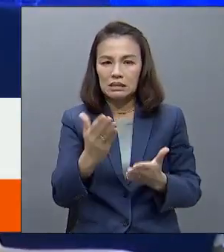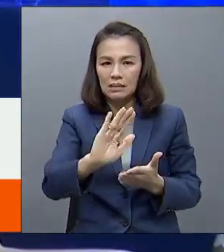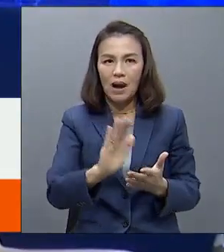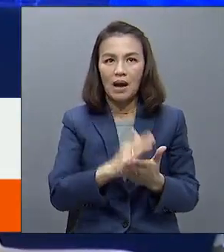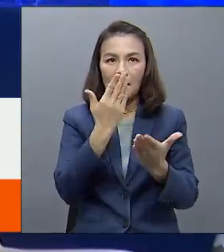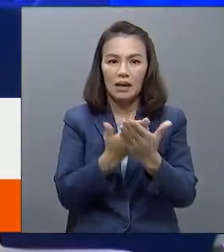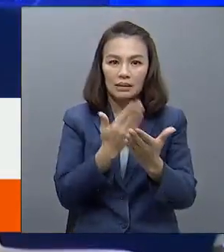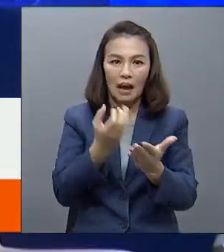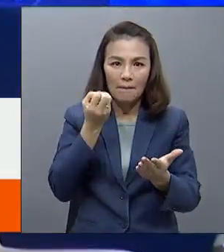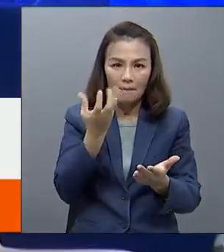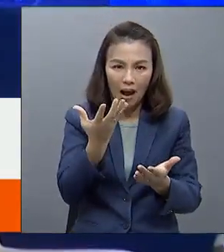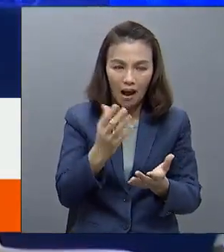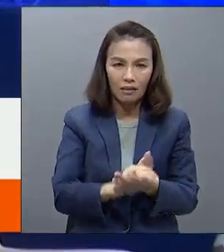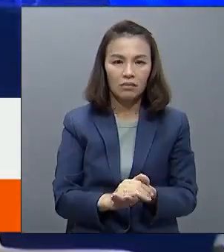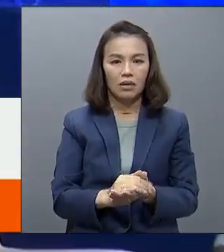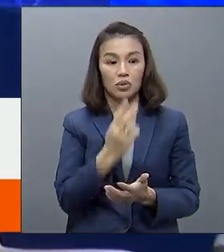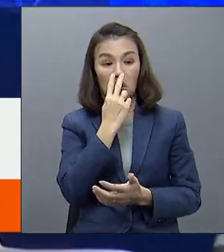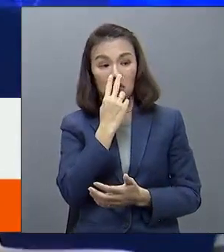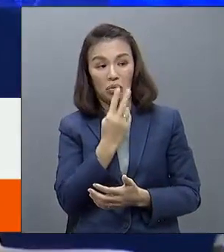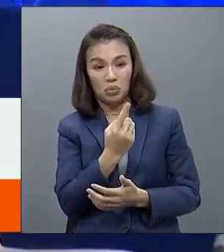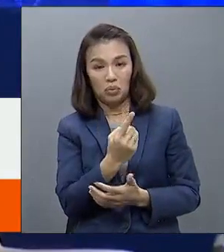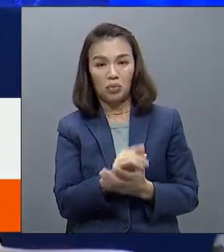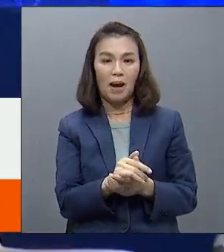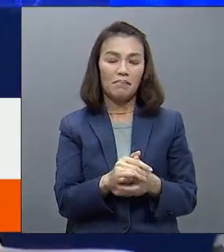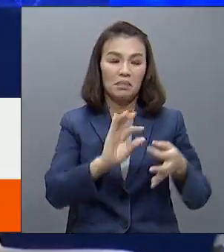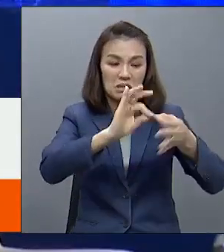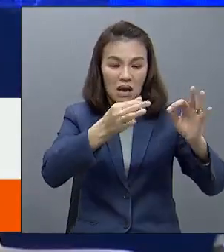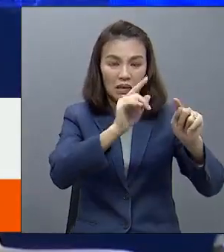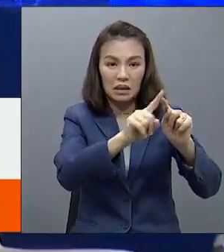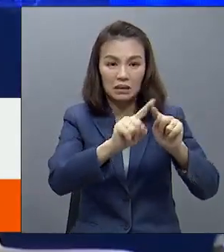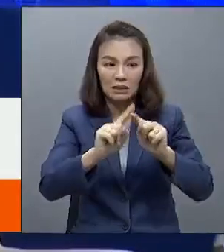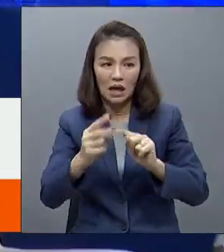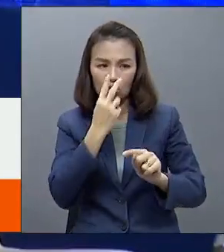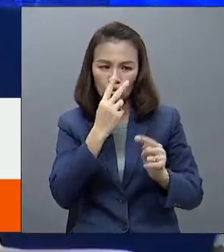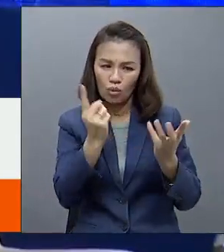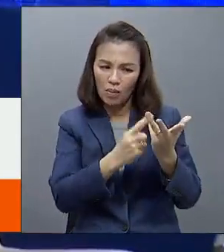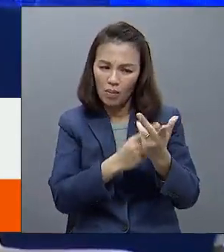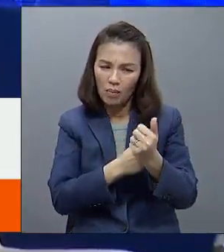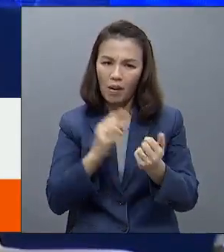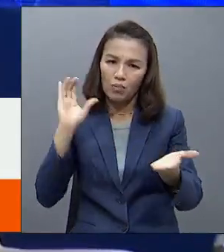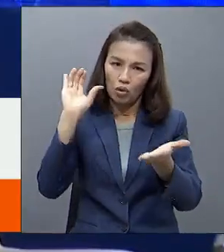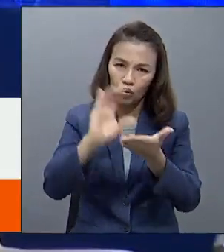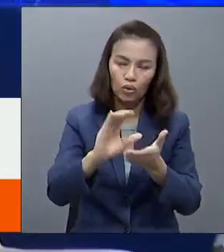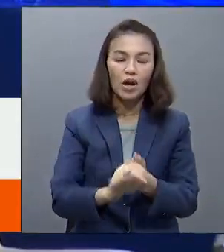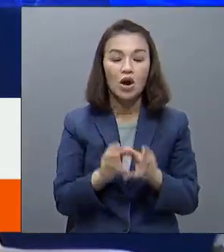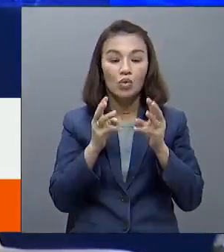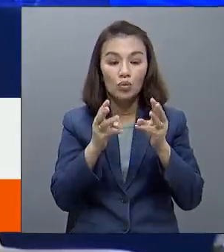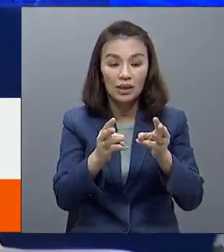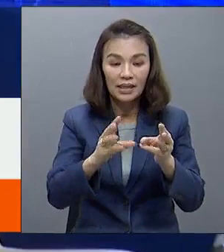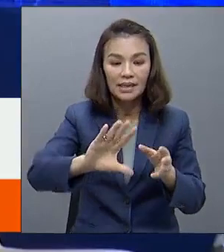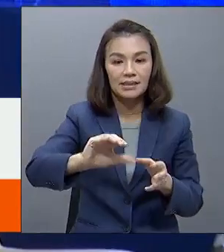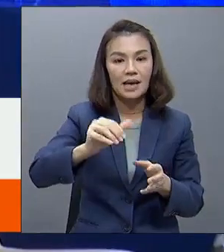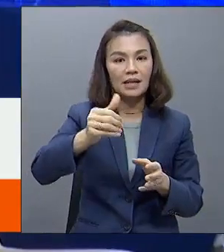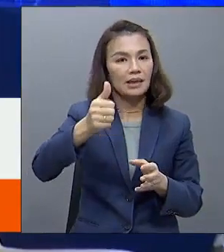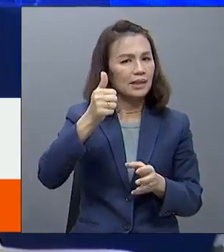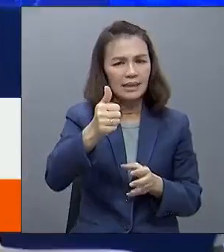เงินเยอะแล้วยังขึ้นกับความน่าเชื่อถือเสถียรภาพต่างๆฉะนั้นวันนี้วิธีการที่จะฟื้นฟูเศรษฐกิจให้ดีที่สุดนะครับเอาจุดแข็งของเรา